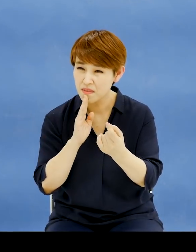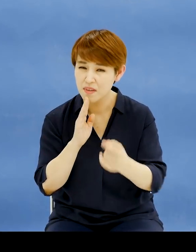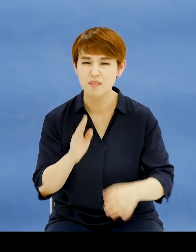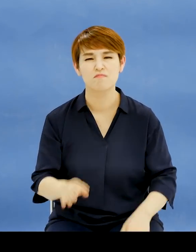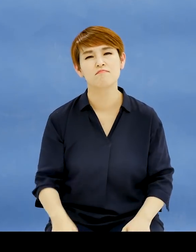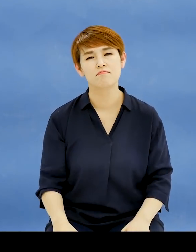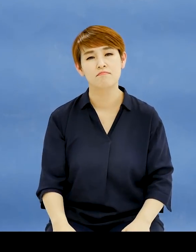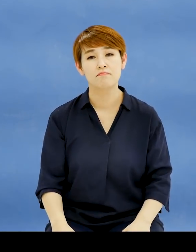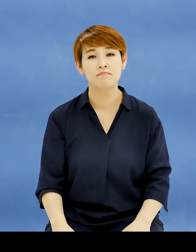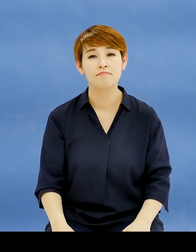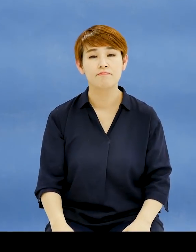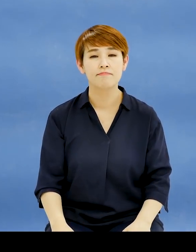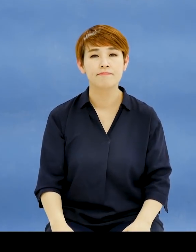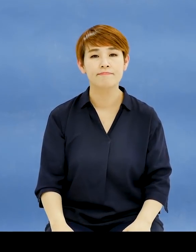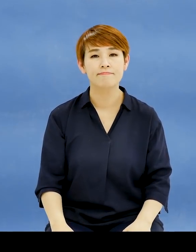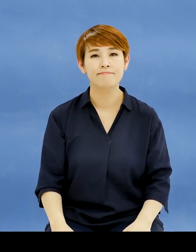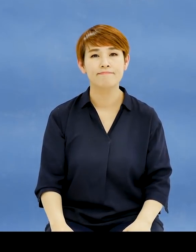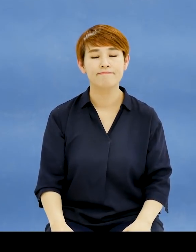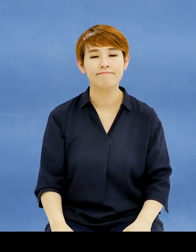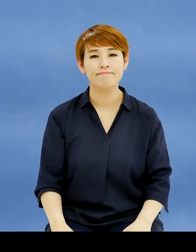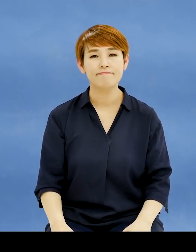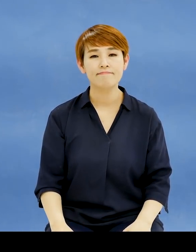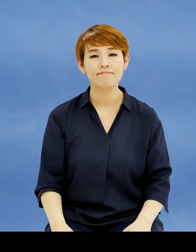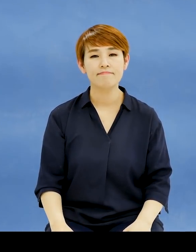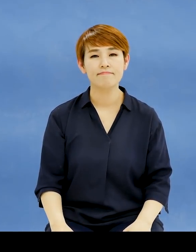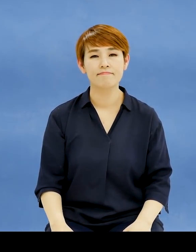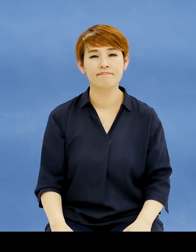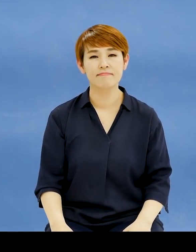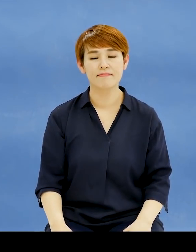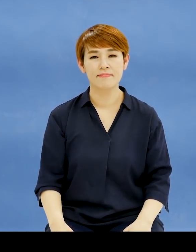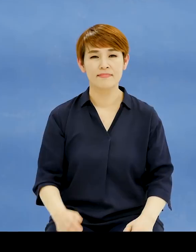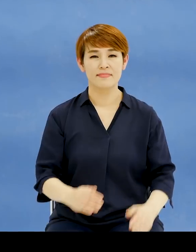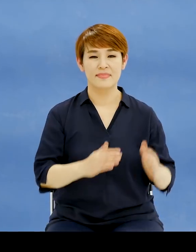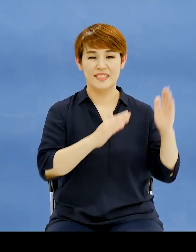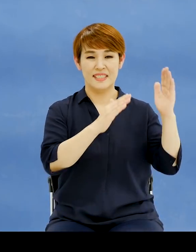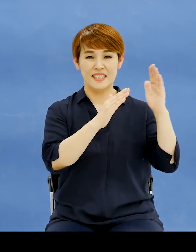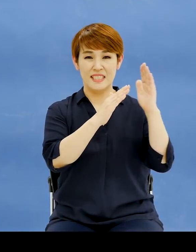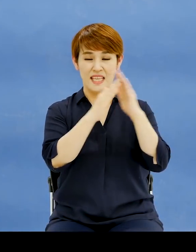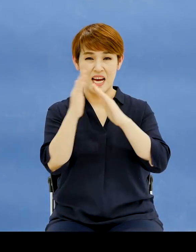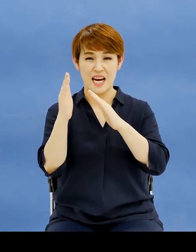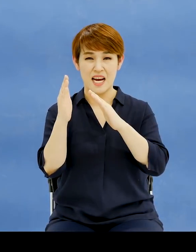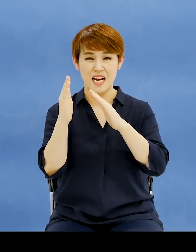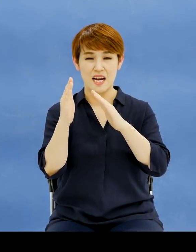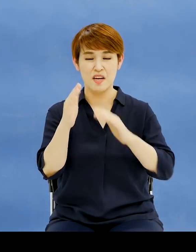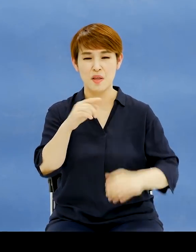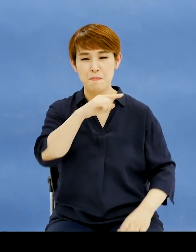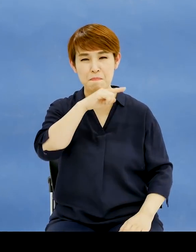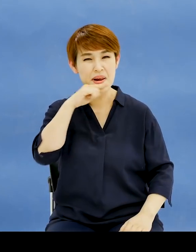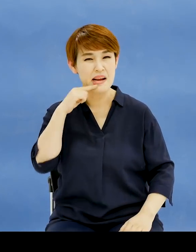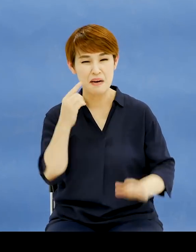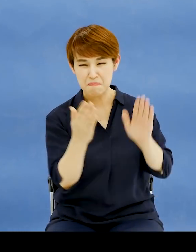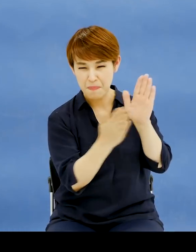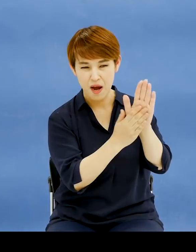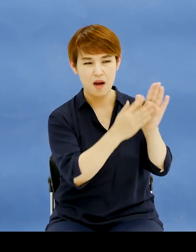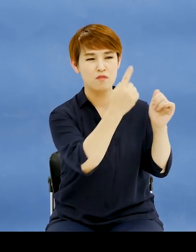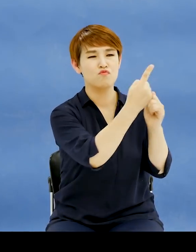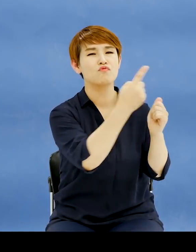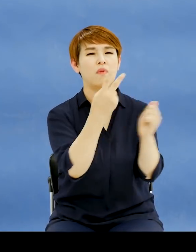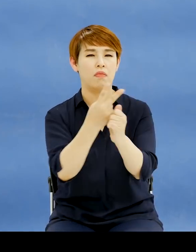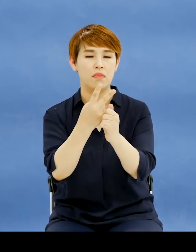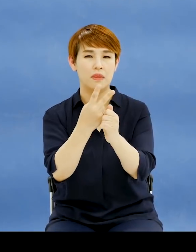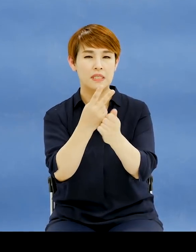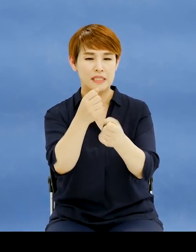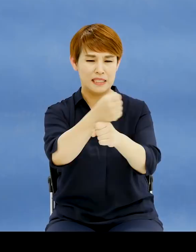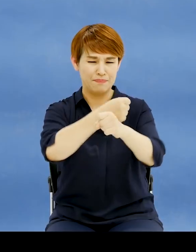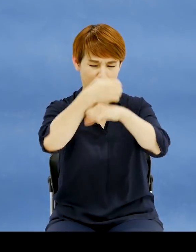이사를 가셨어요? 어떤 집이라기보다는 정말 이삿짐이 그 2번째 빨간 딱지를 붙였을 때는 네. 진짜 짐을